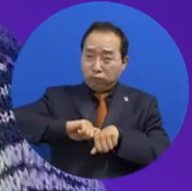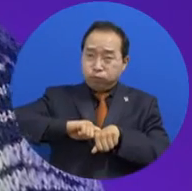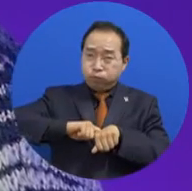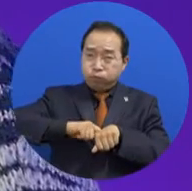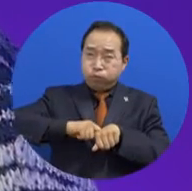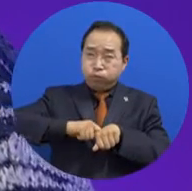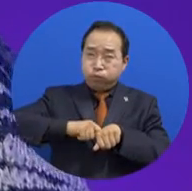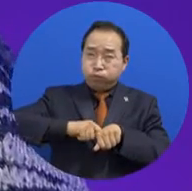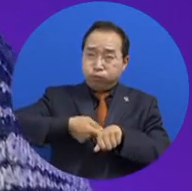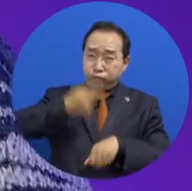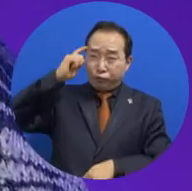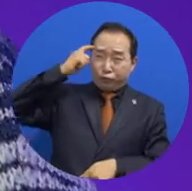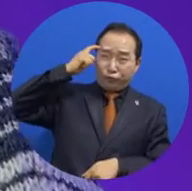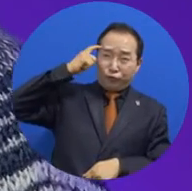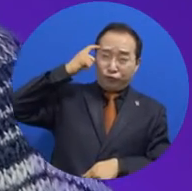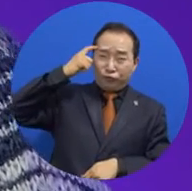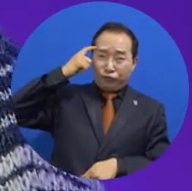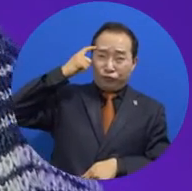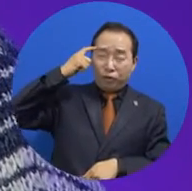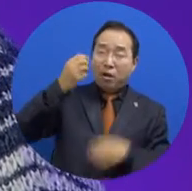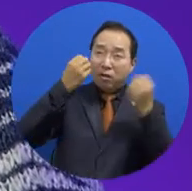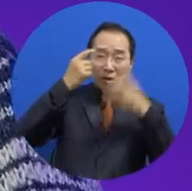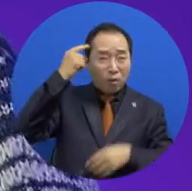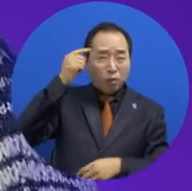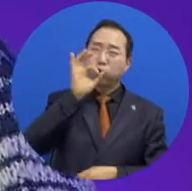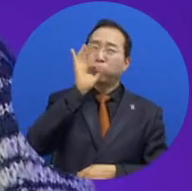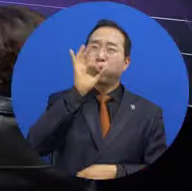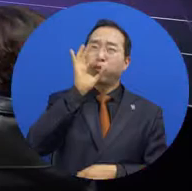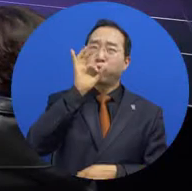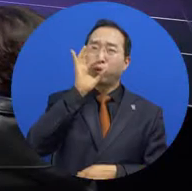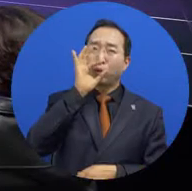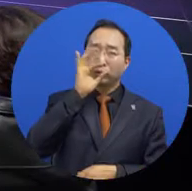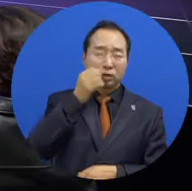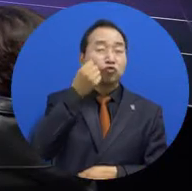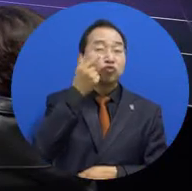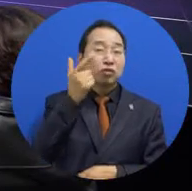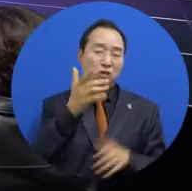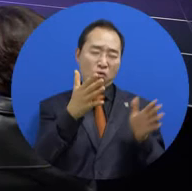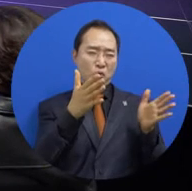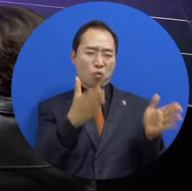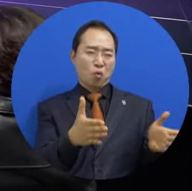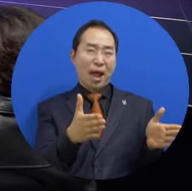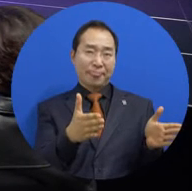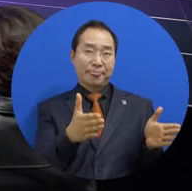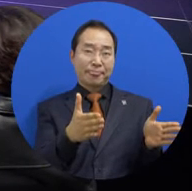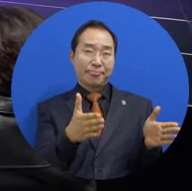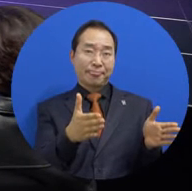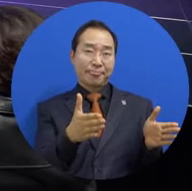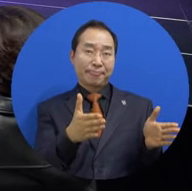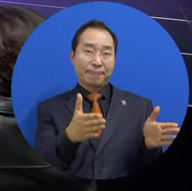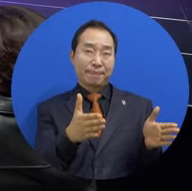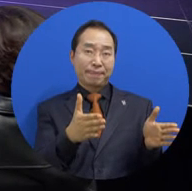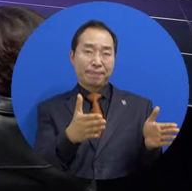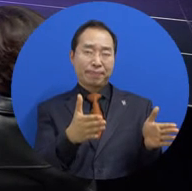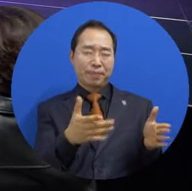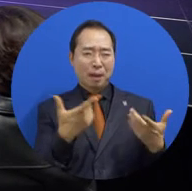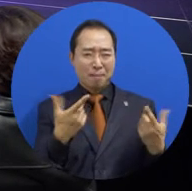해서 피로를 감내하면 언어가 창조가 안 돼요. 그래서 한 6개월 동안은 거의